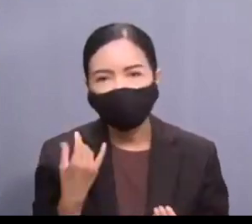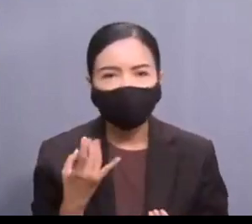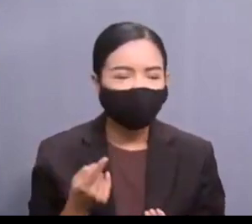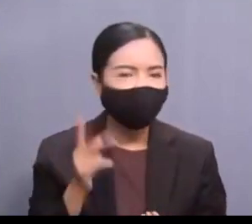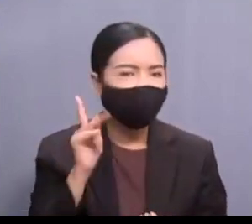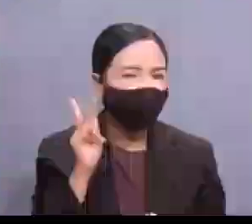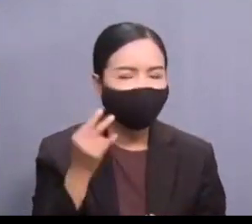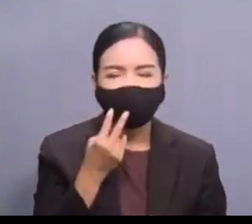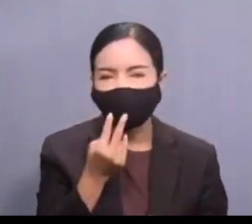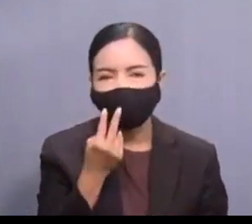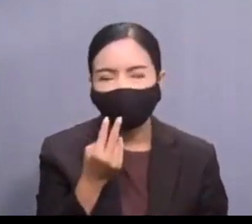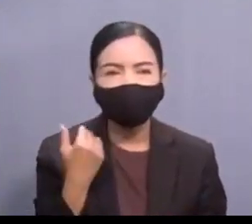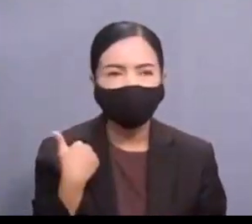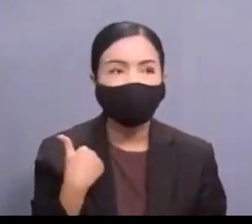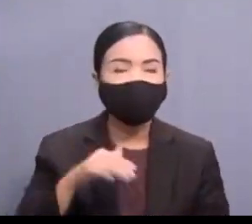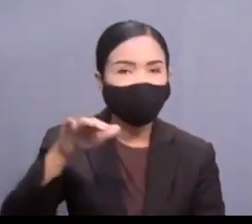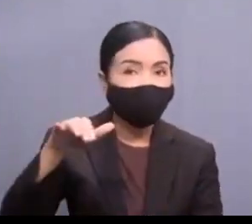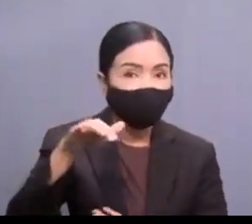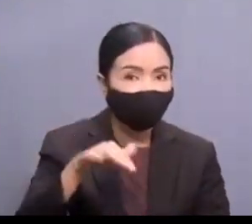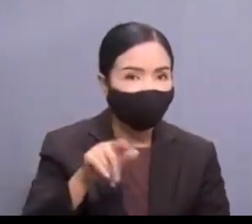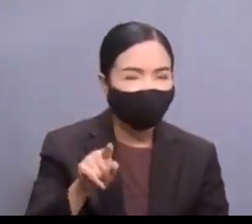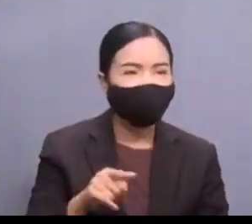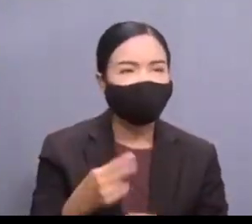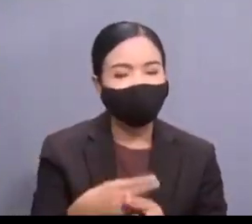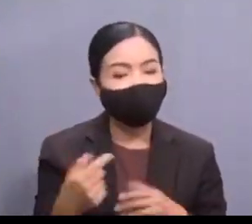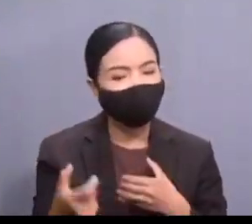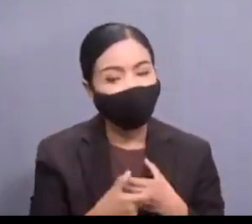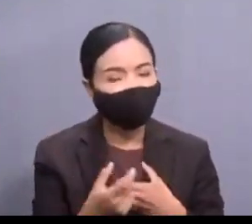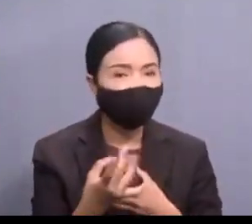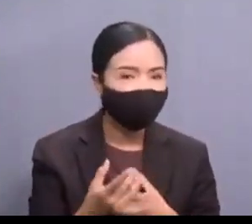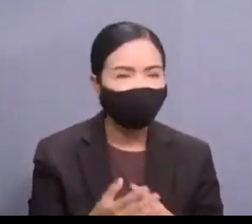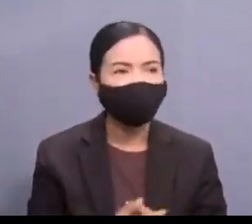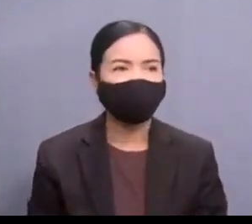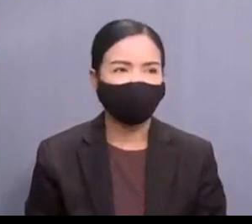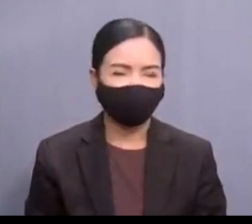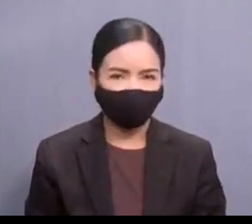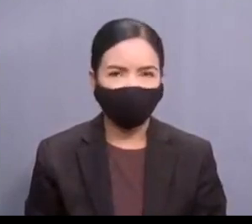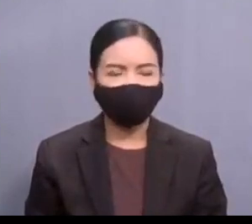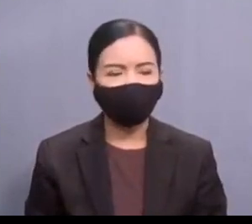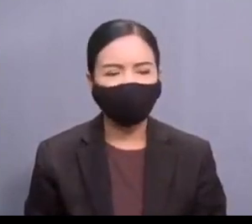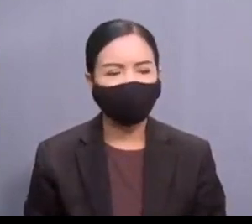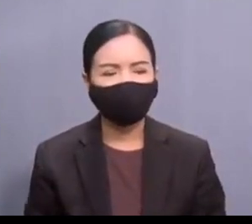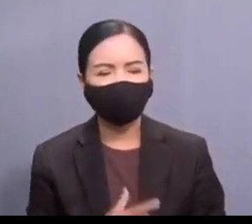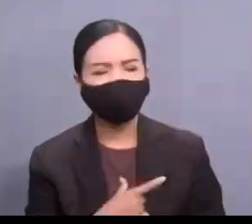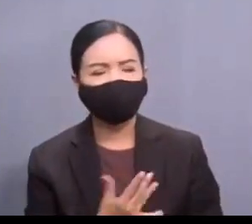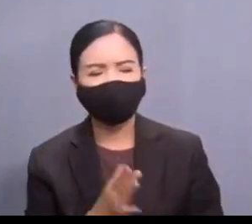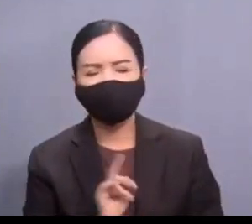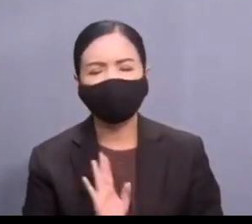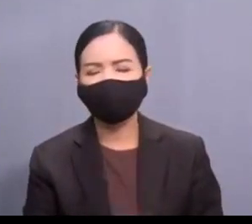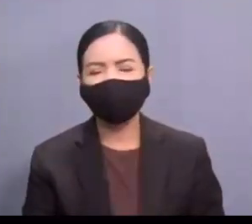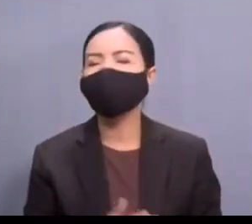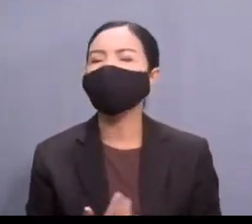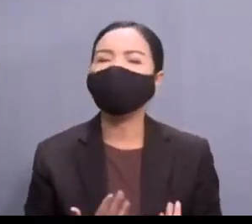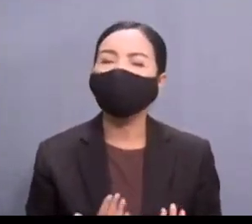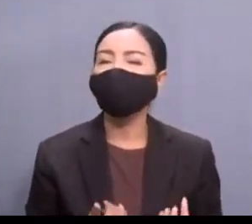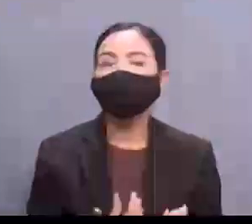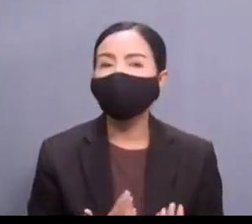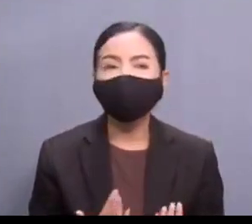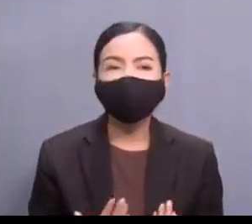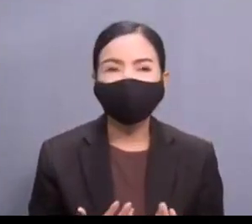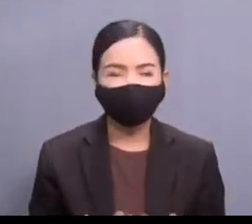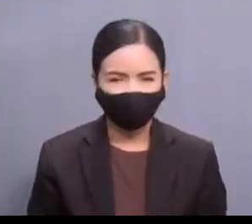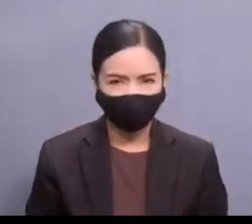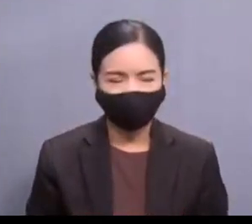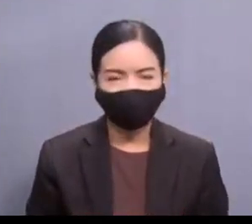แล้วก็จะเช็คข่าวว่ารัฐเนี่ยถ้าเป็นยี่ห้ออะไรอ่ะไม่โดนรอก่อนอะไรอย่างนี้ค่ะก็เข้าก็ตาย